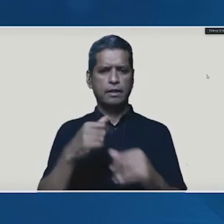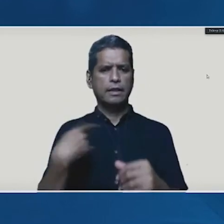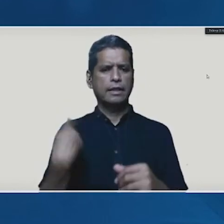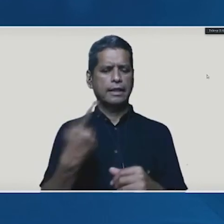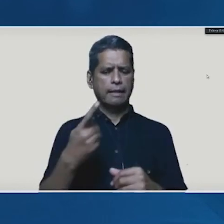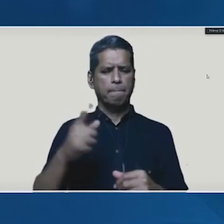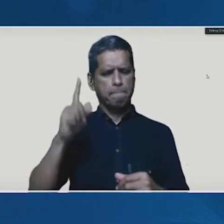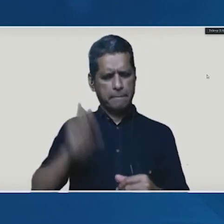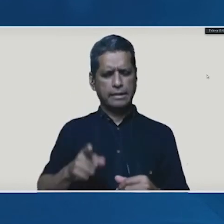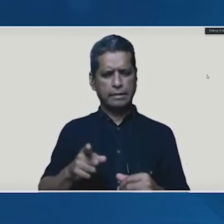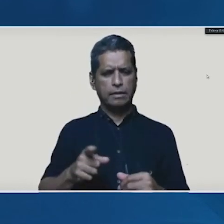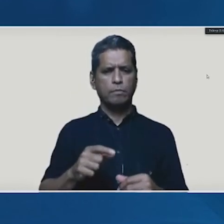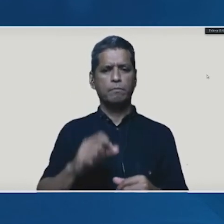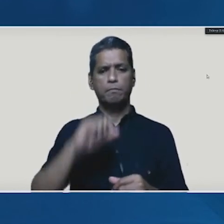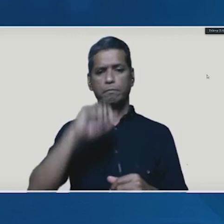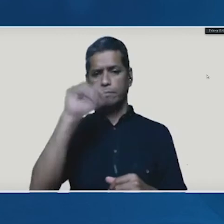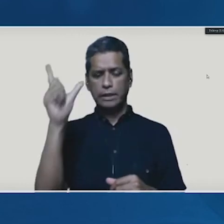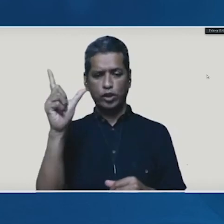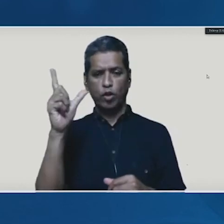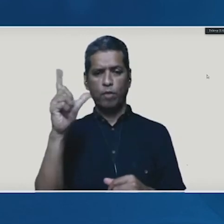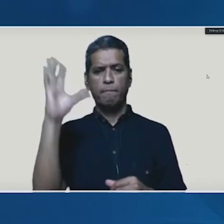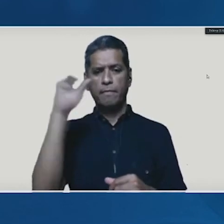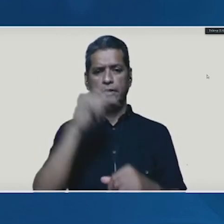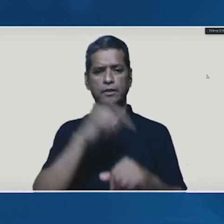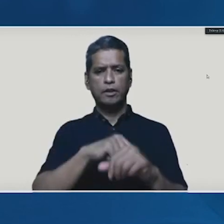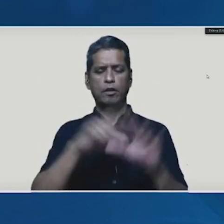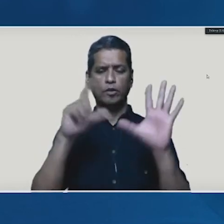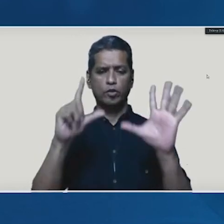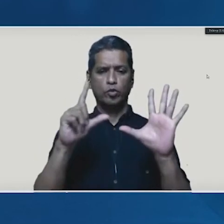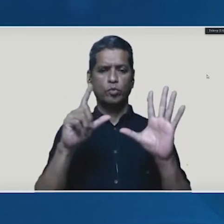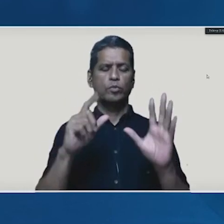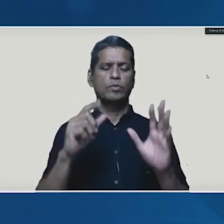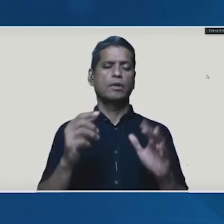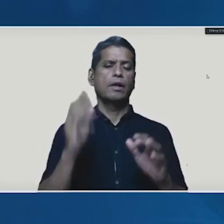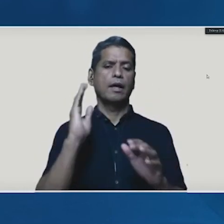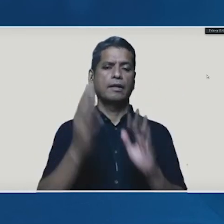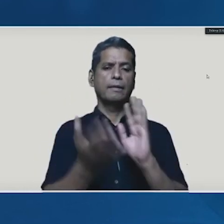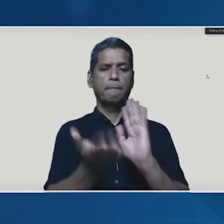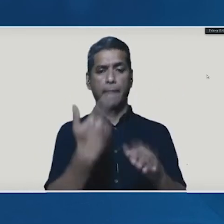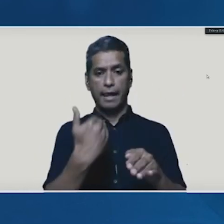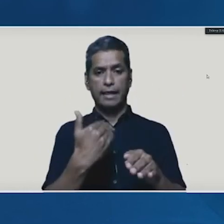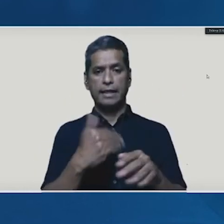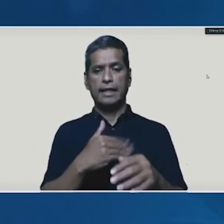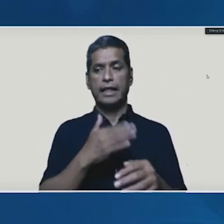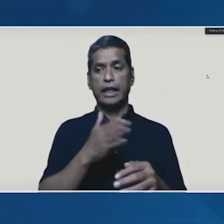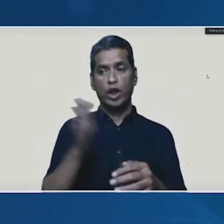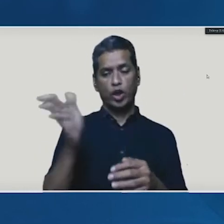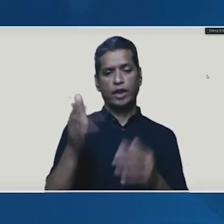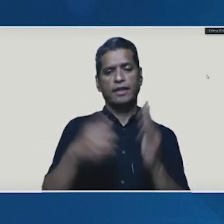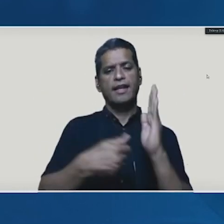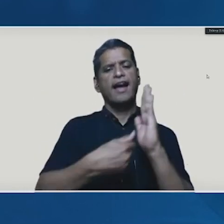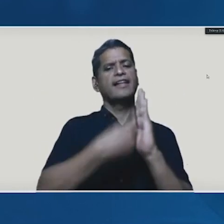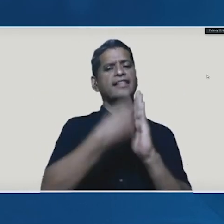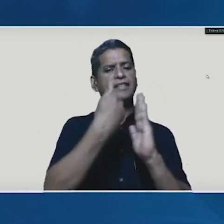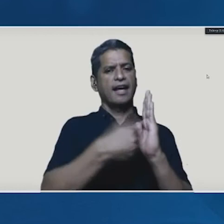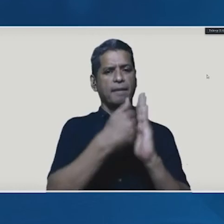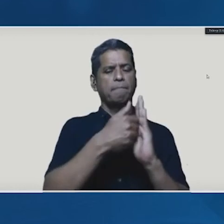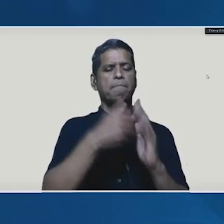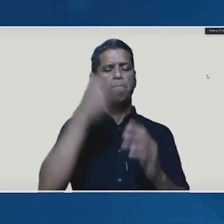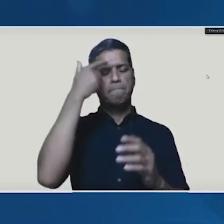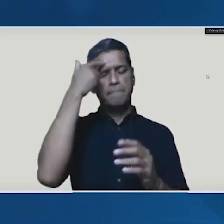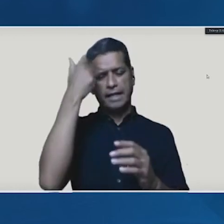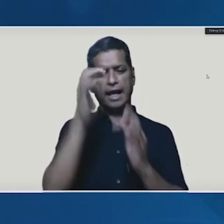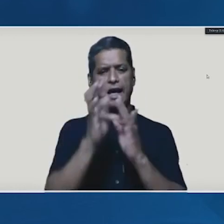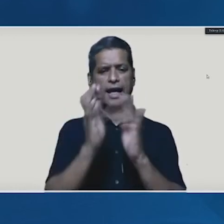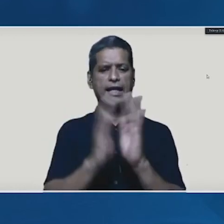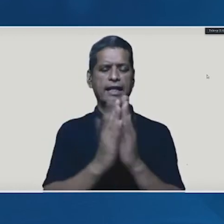malam 07.00 10 kita akan kembali mengikuti acara belajar Alkitab interaktif